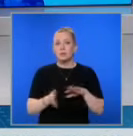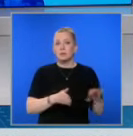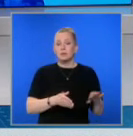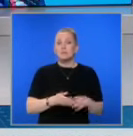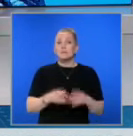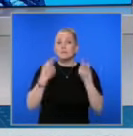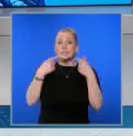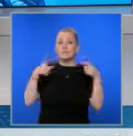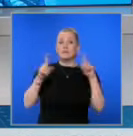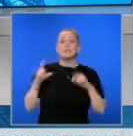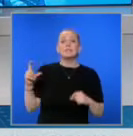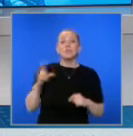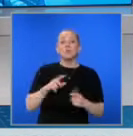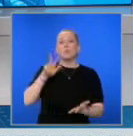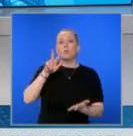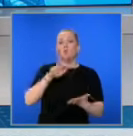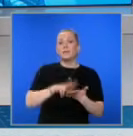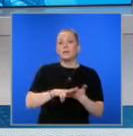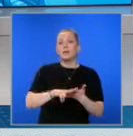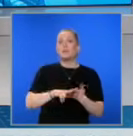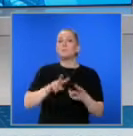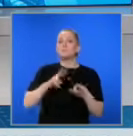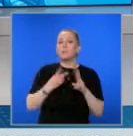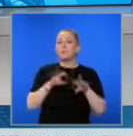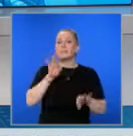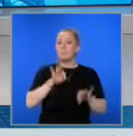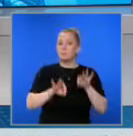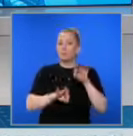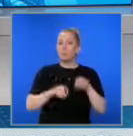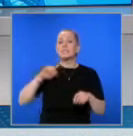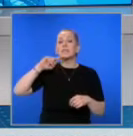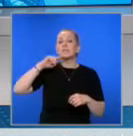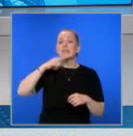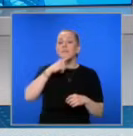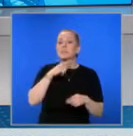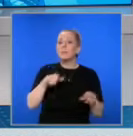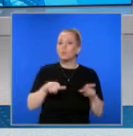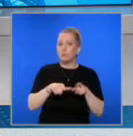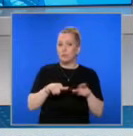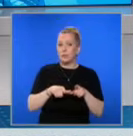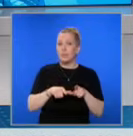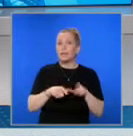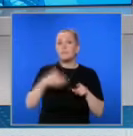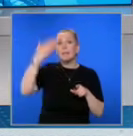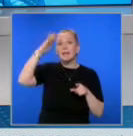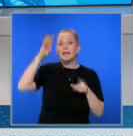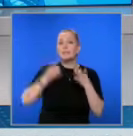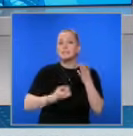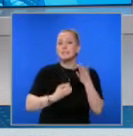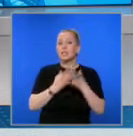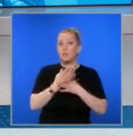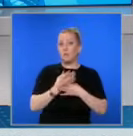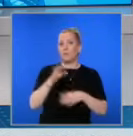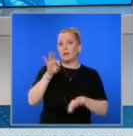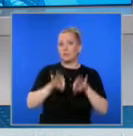Светият синод потвърди касирането на изборите за Сливенски митрополит и насрочи нов избор. Колкото до спорната наредба за избор